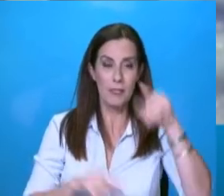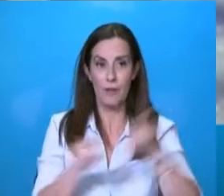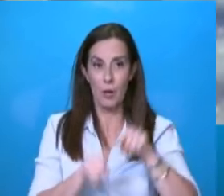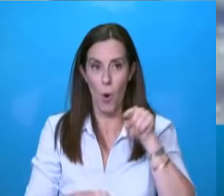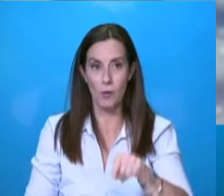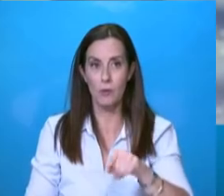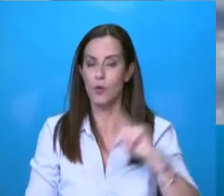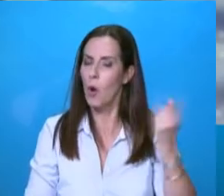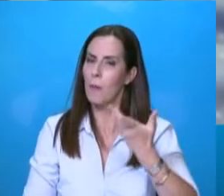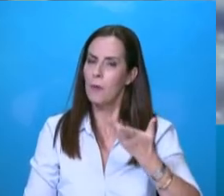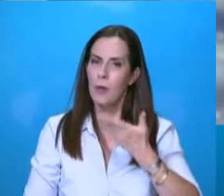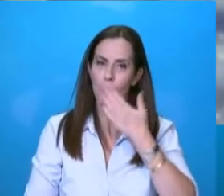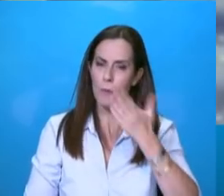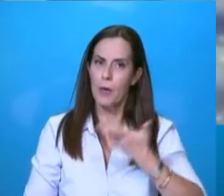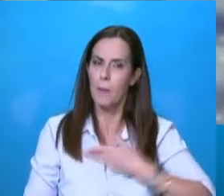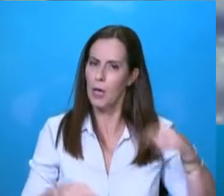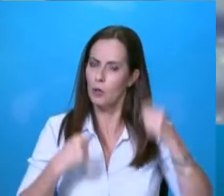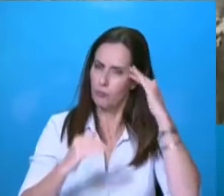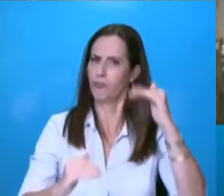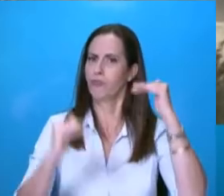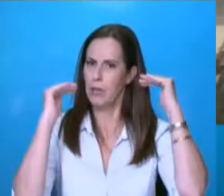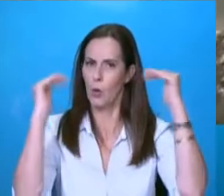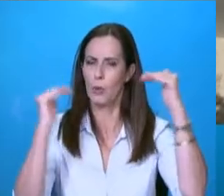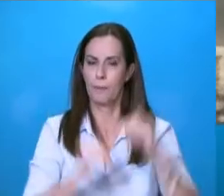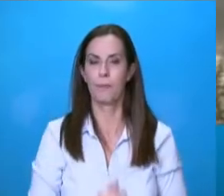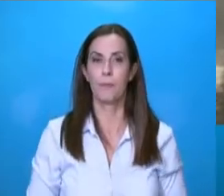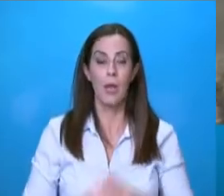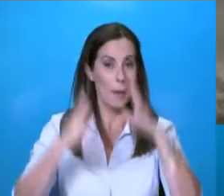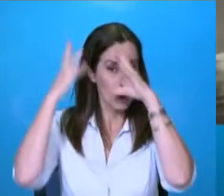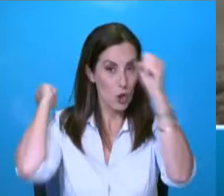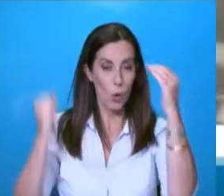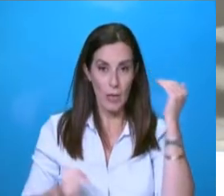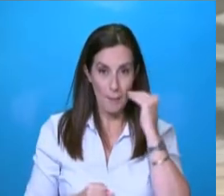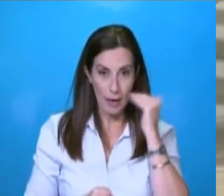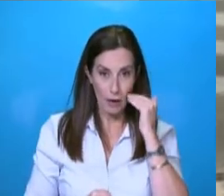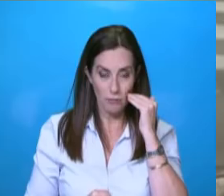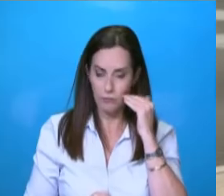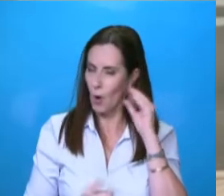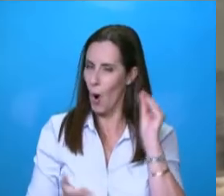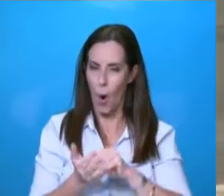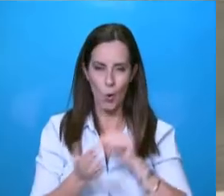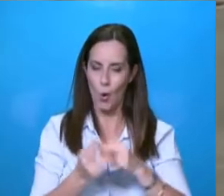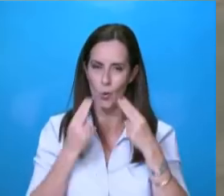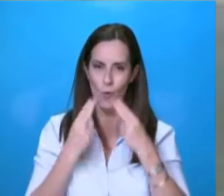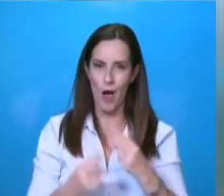so that everybody has a quality education in Jerusalem. משגרירות ארצות הברית טרם נמסרה